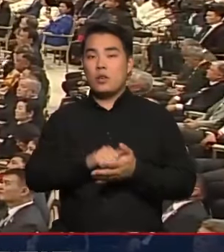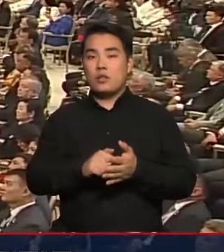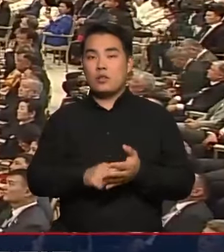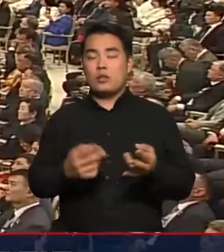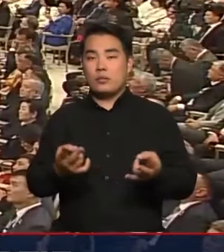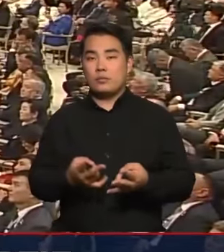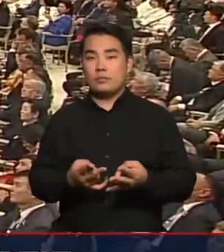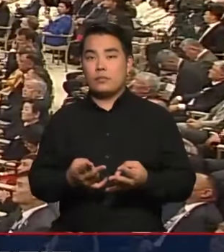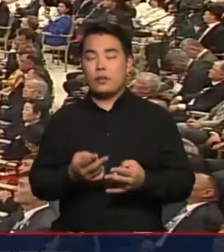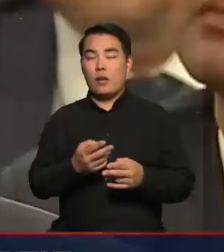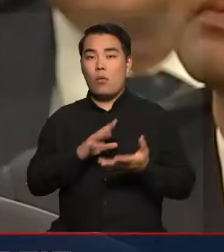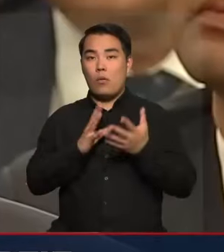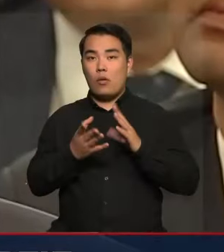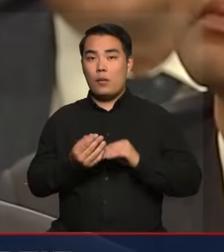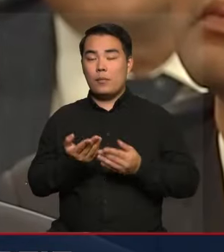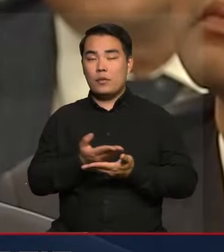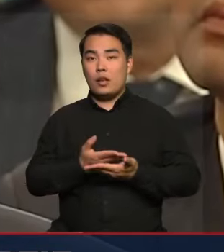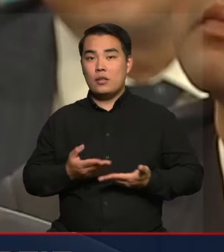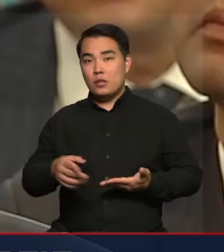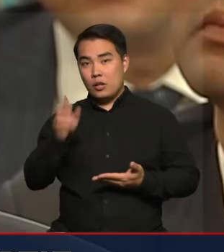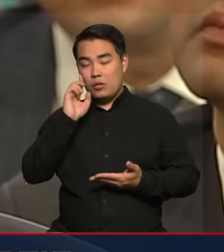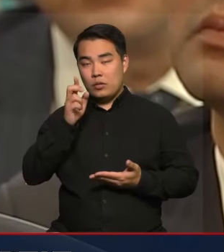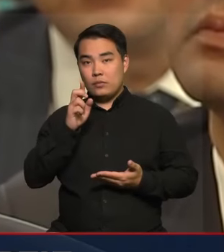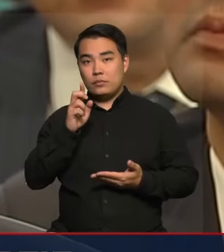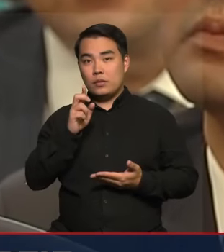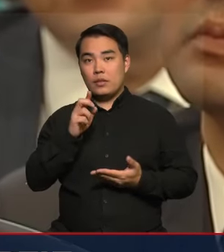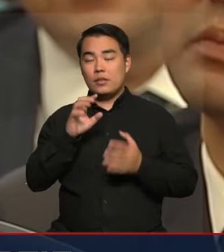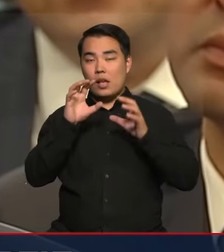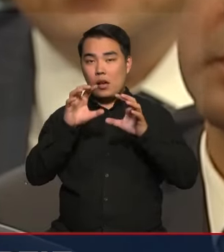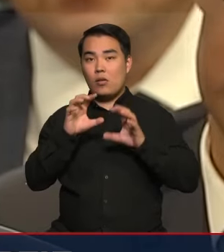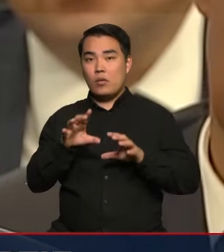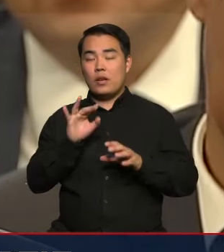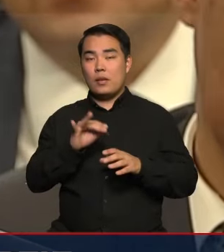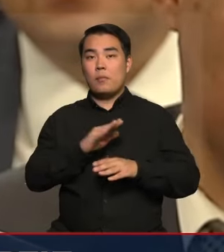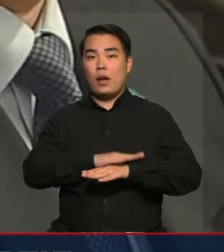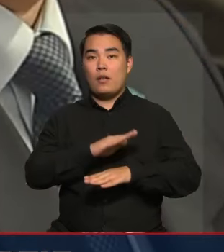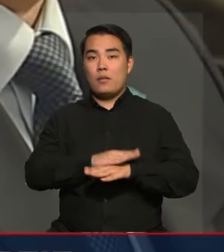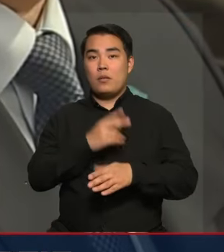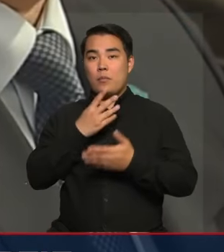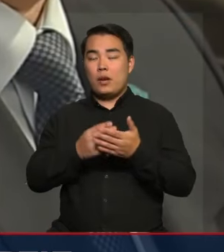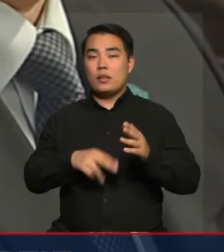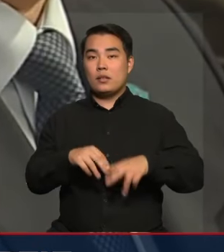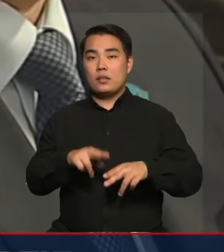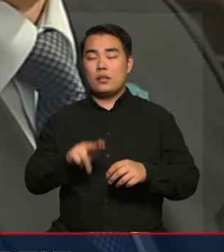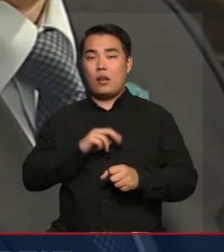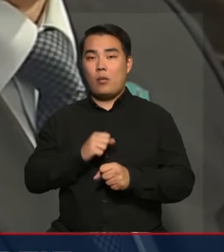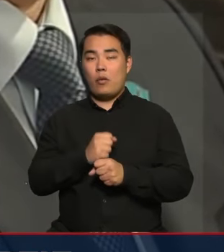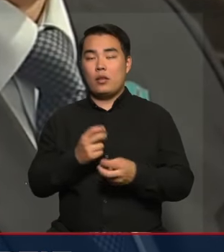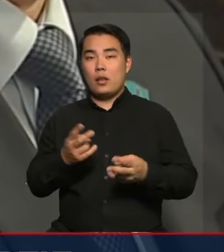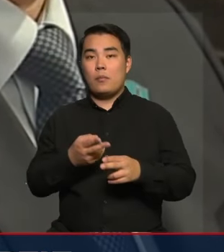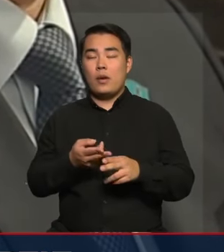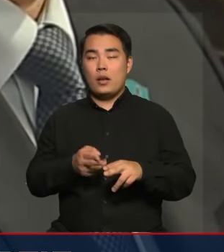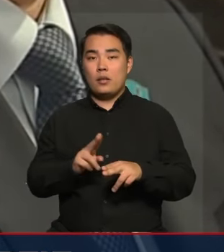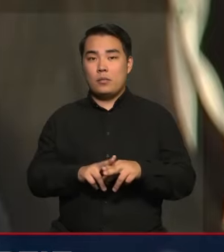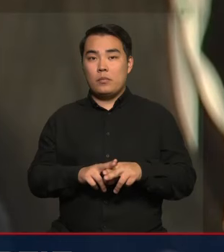жет. Жалпы біздің елімізде заң және тәртіп үстемдік құруға тиіс. Сонда